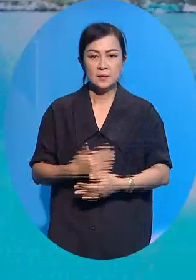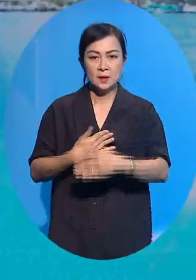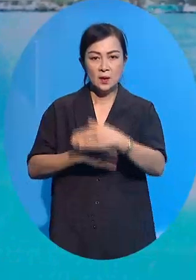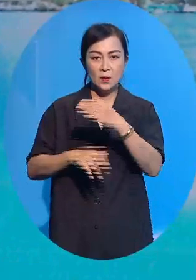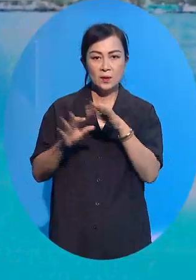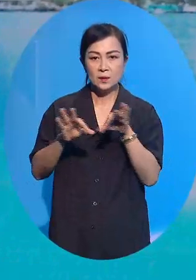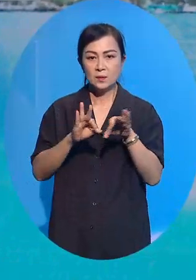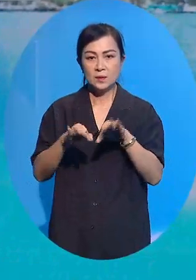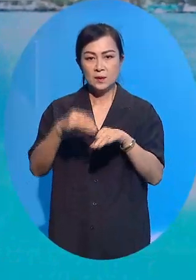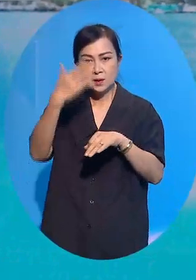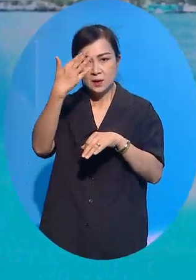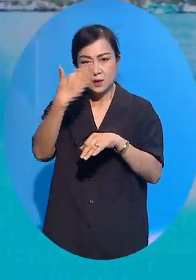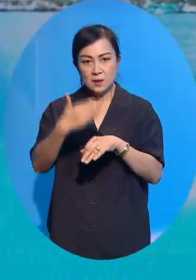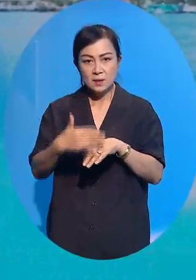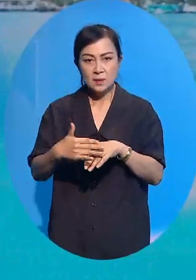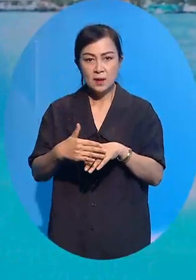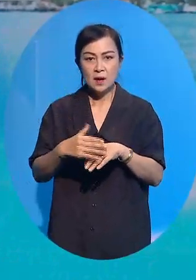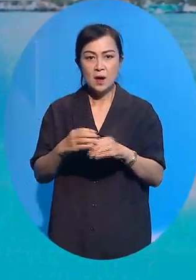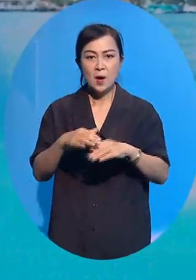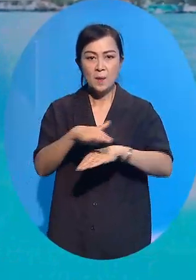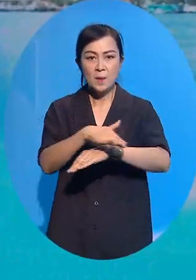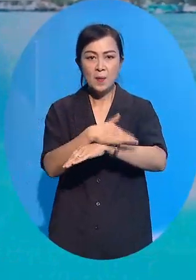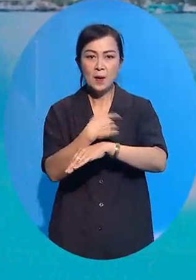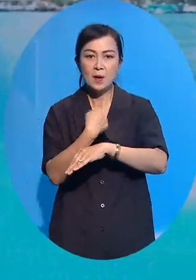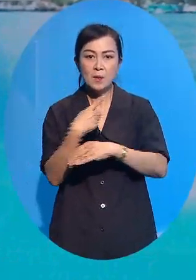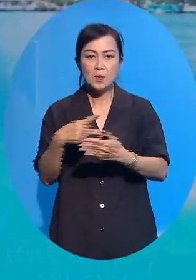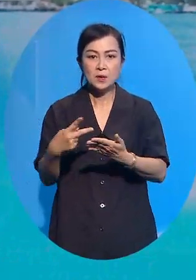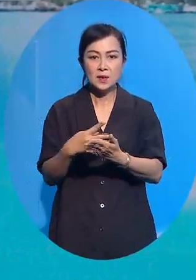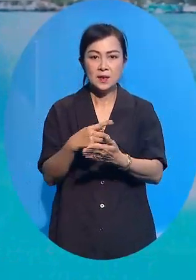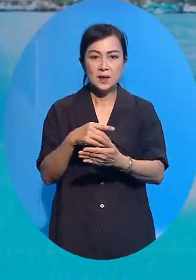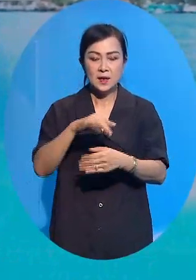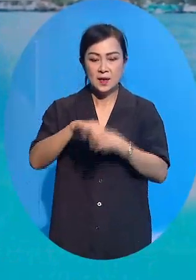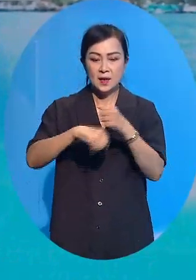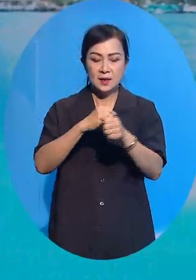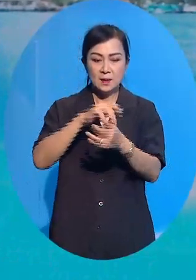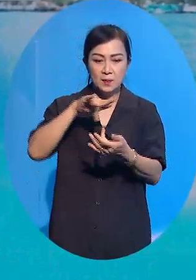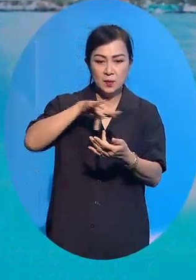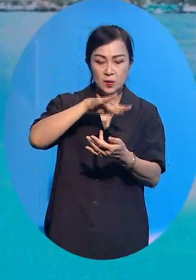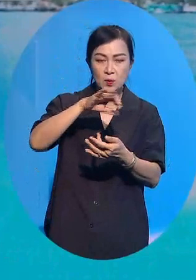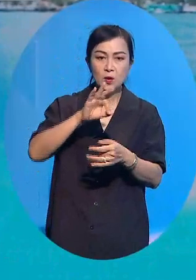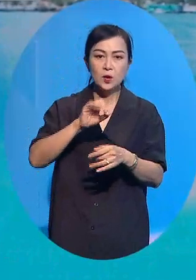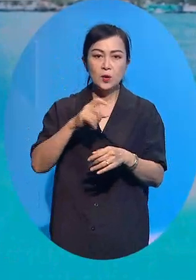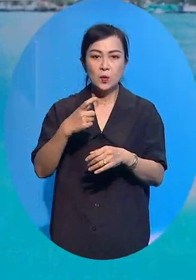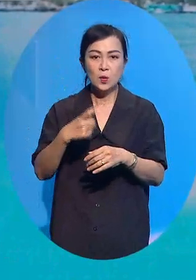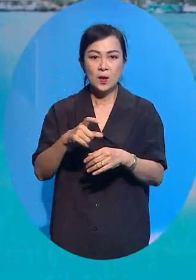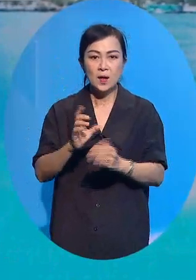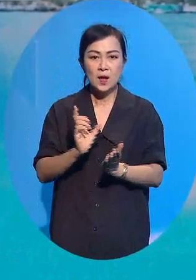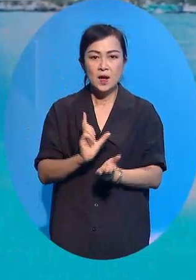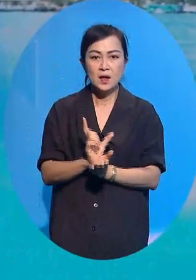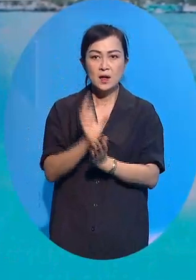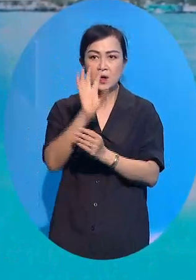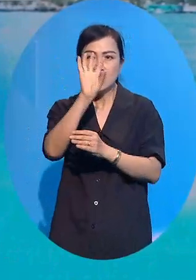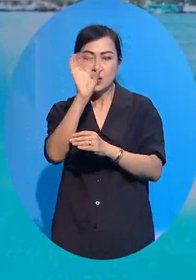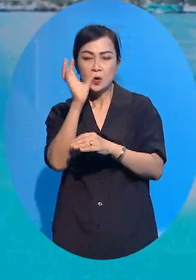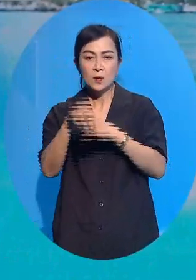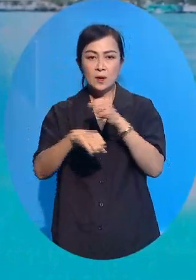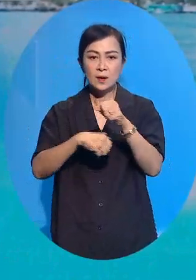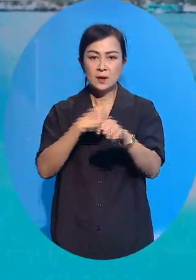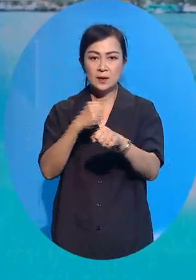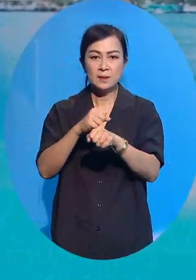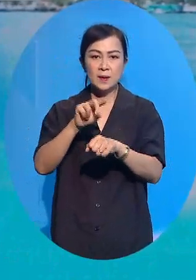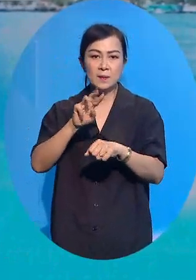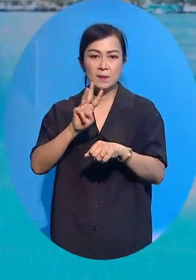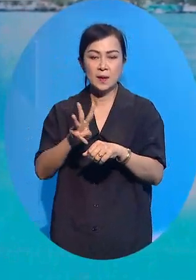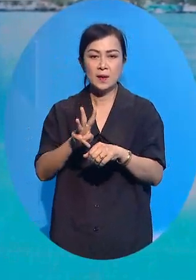Hôm qua tại Thành phố Hồ Chí Minh đã diễn ra buổi họp báo công bố sự kiện năm du lịch tuyên quang và lễ hội kinh khí cầu quốc tế lần thứ 2 năm